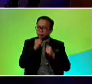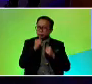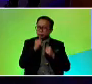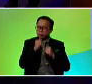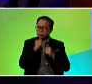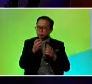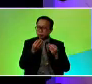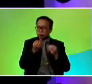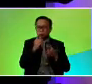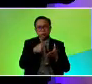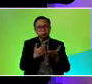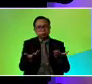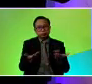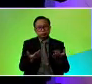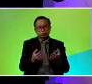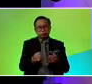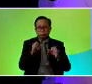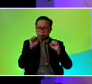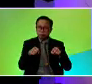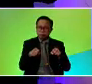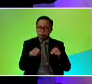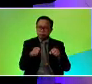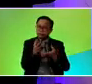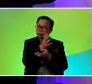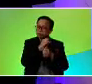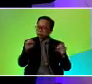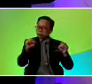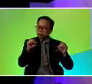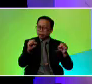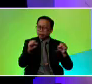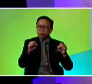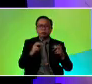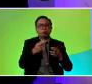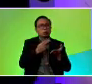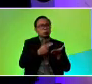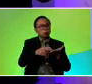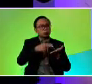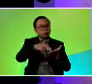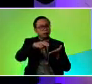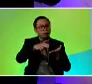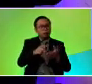Oke saya kata Oke kita beli dengan cara